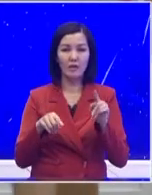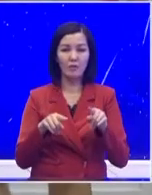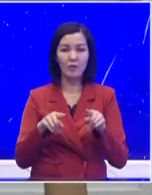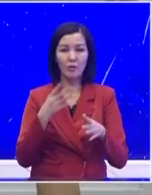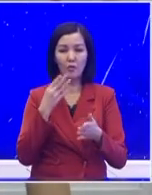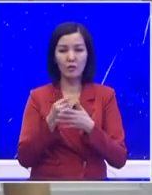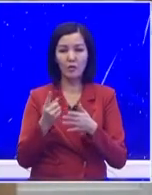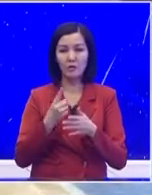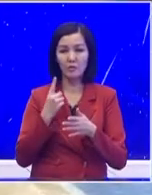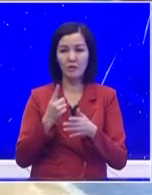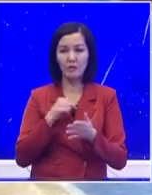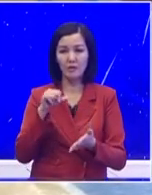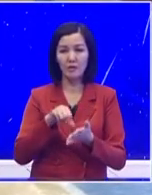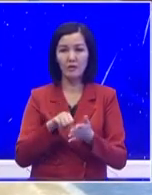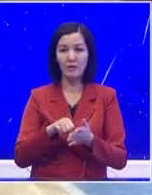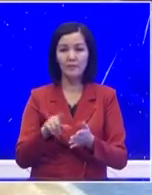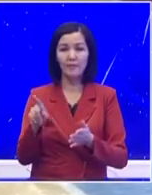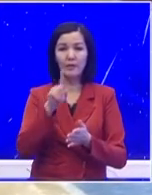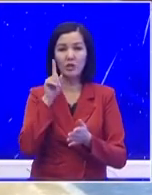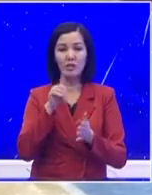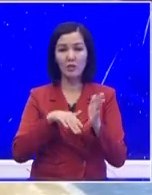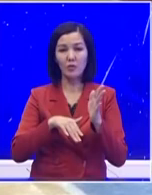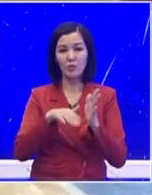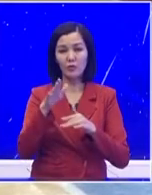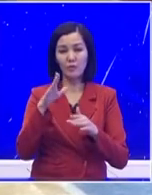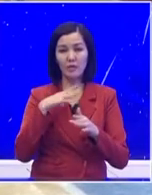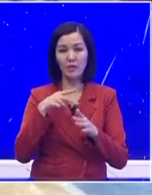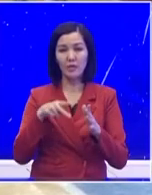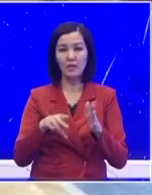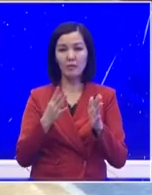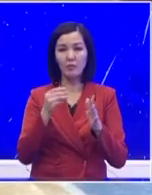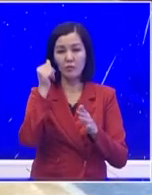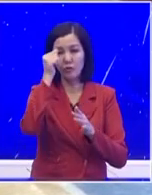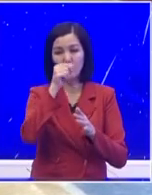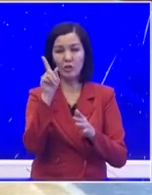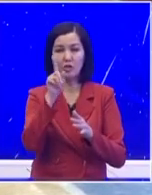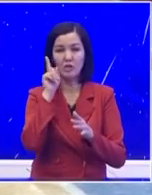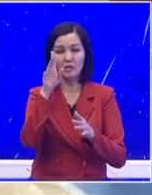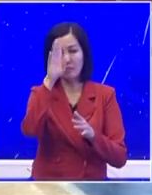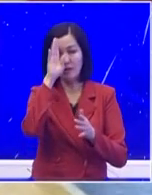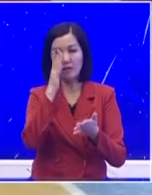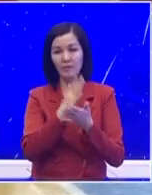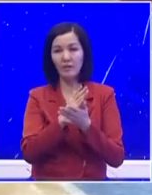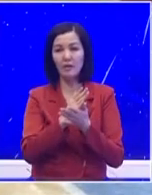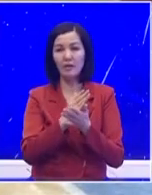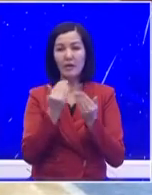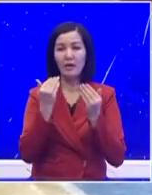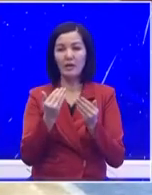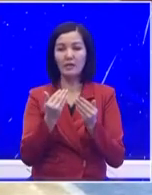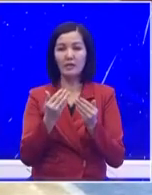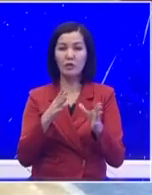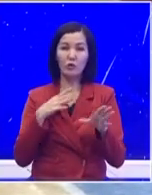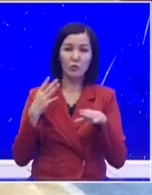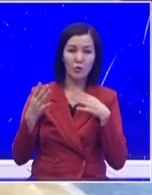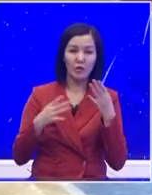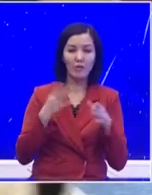шеберлігін ортаға салды. Жастар өсіп келатыр. 2004 жылғы жас балалар кеп, табанымыздан басып, Алматы